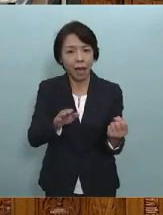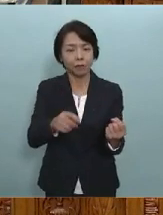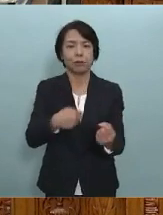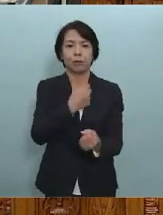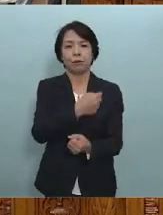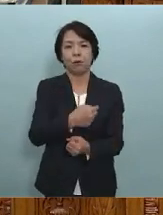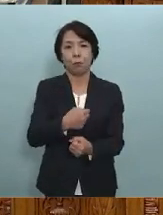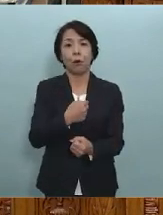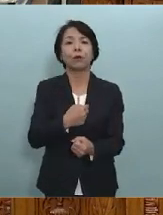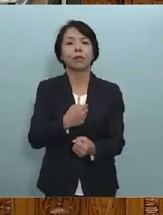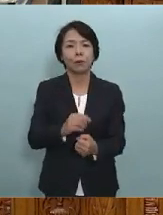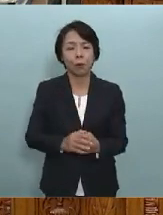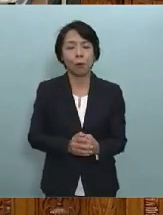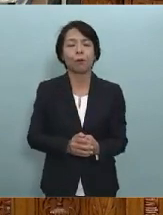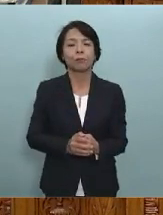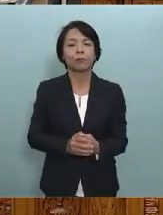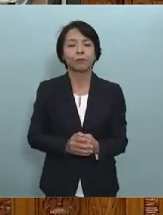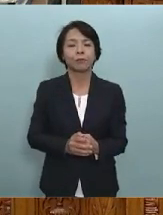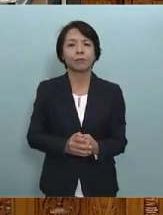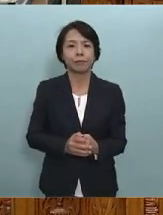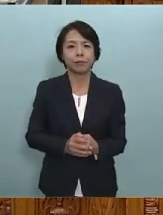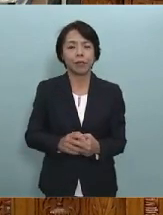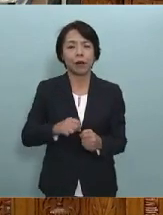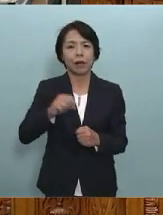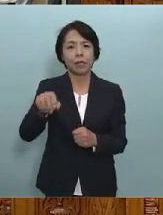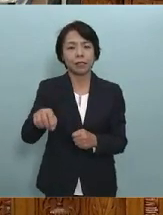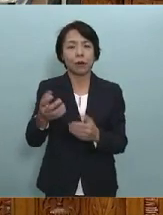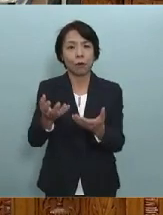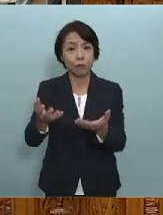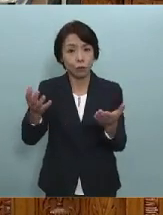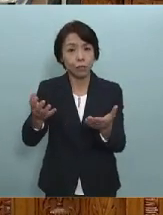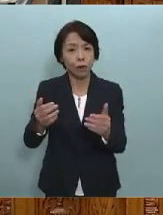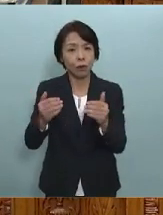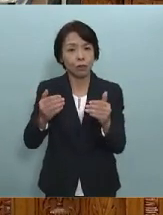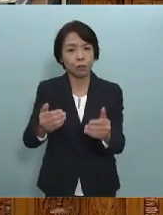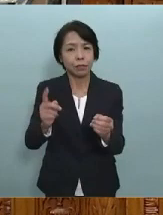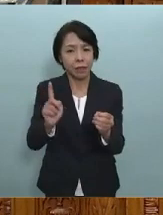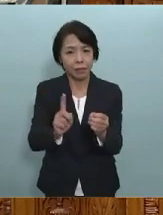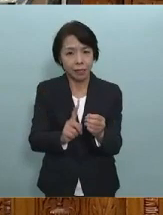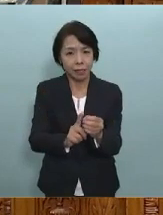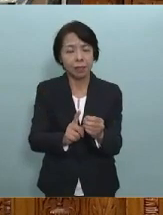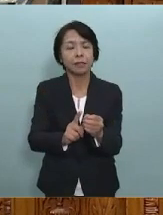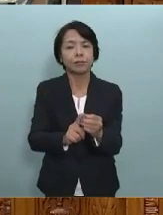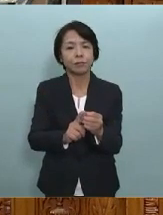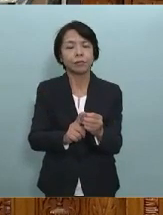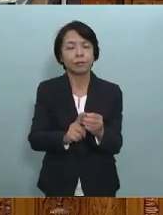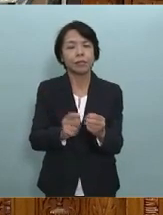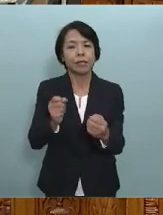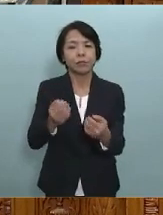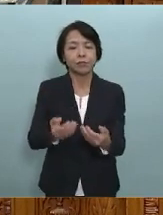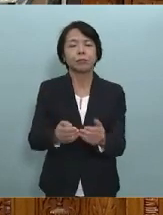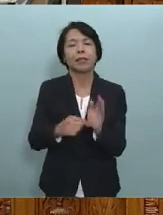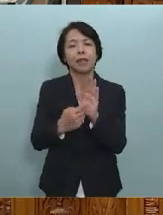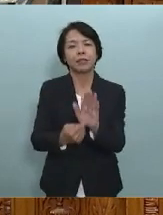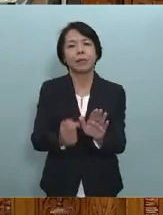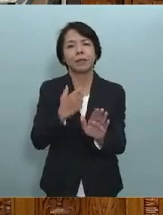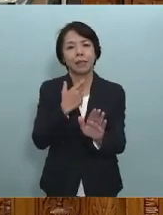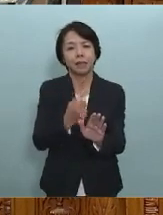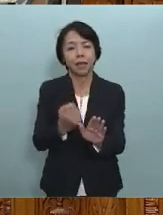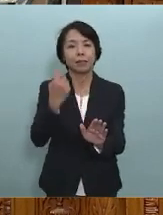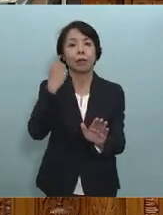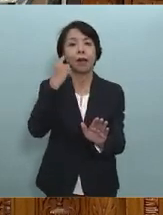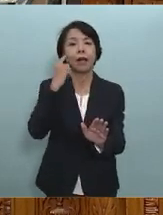を地方創生を進めることによってえしっかりと示していきたいと考えており